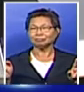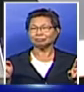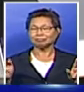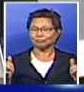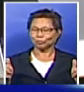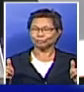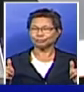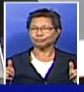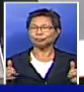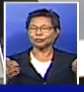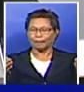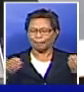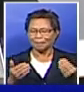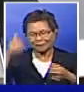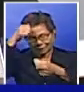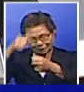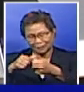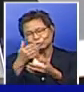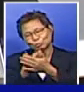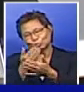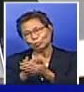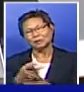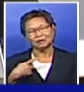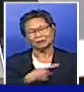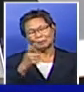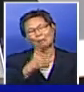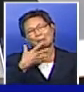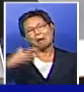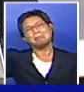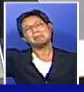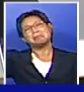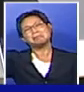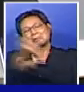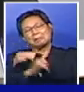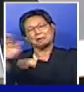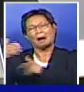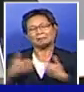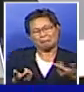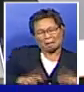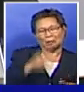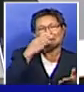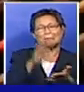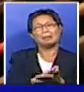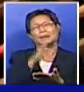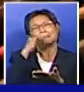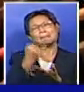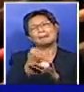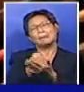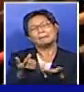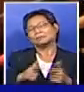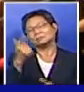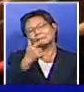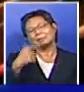E dan balik pun dengan ingatan yang Baiklah kita tak nak mereka balik ada berlakunya jenayah terhadap mereka dan